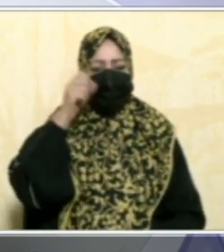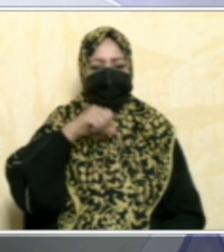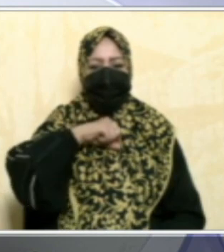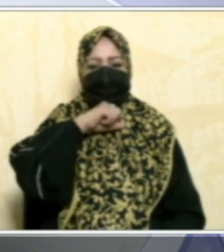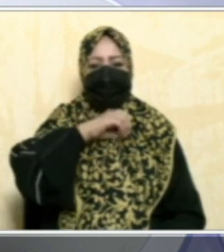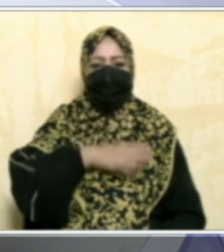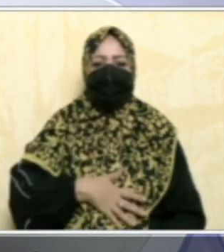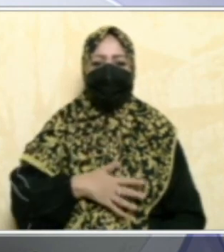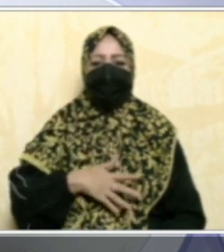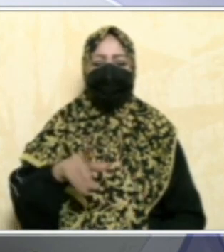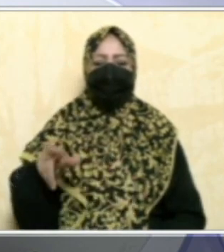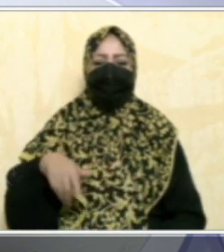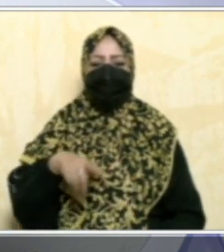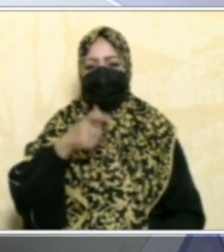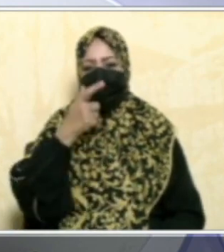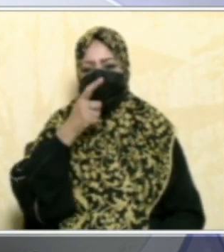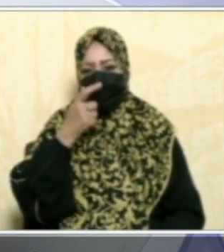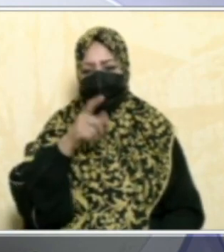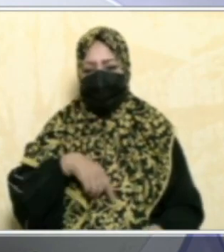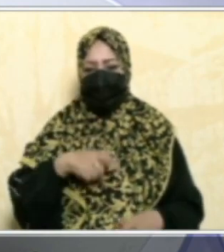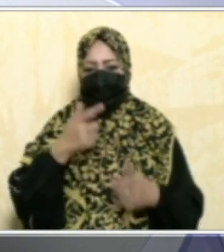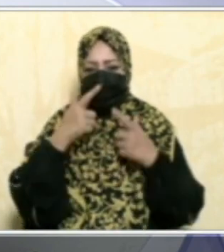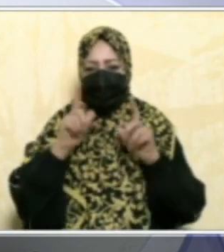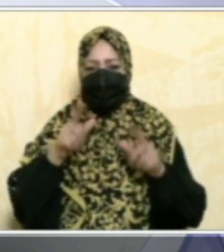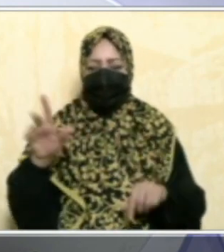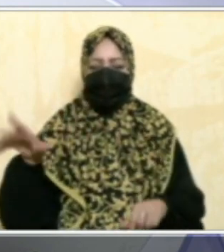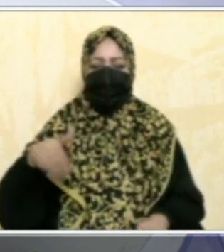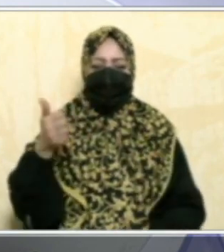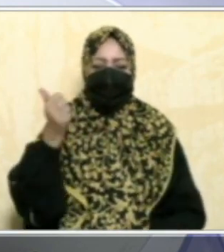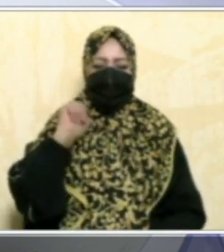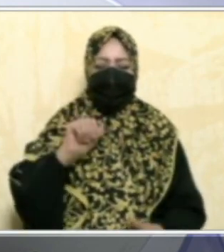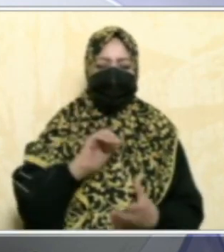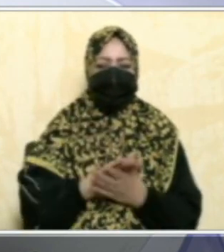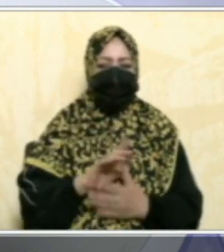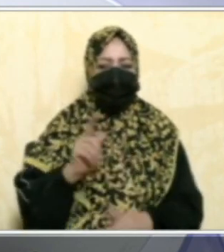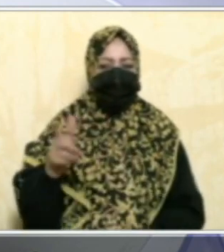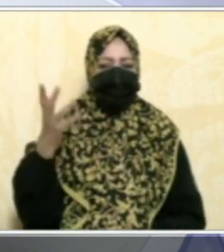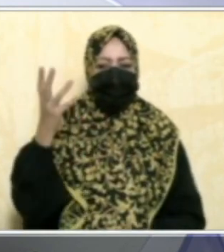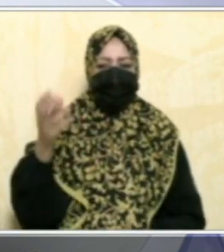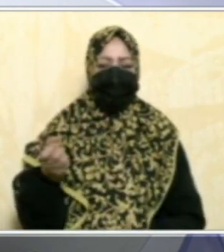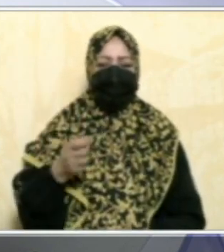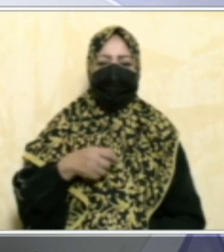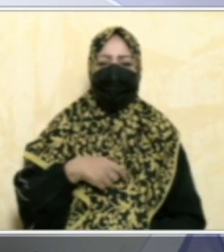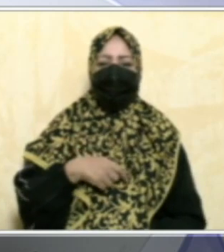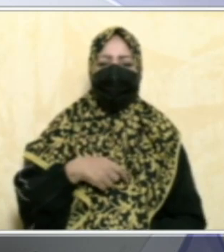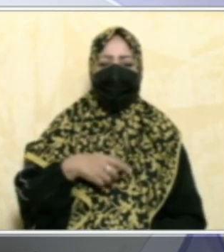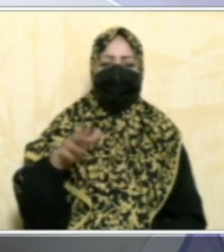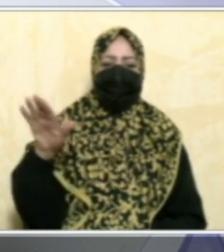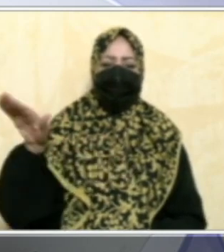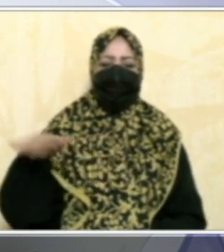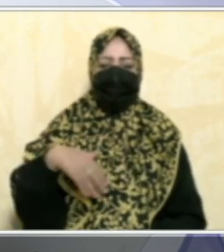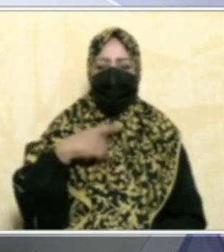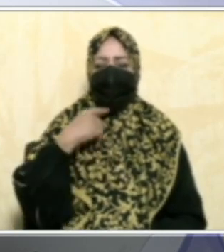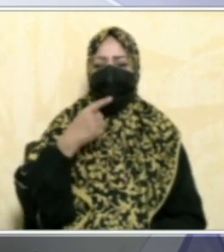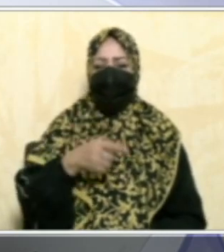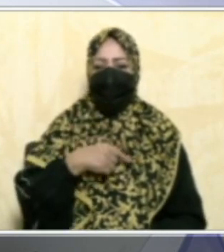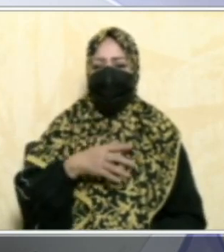فقال له ما فعل صاحبك البارحة، قال يا رسول الله قال كذا وكذا واعتذر وتركته، فقال